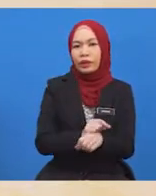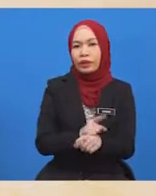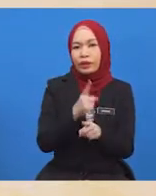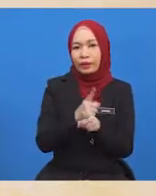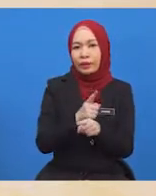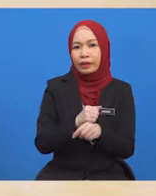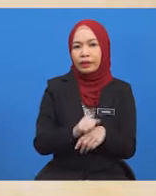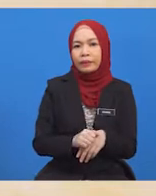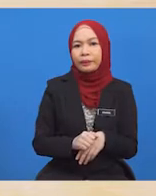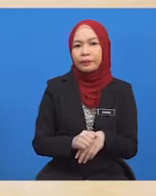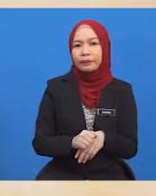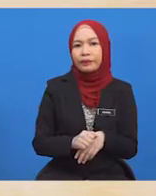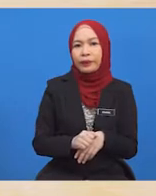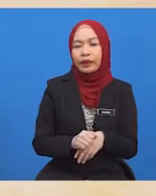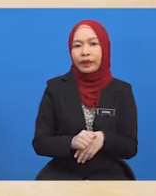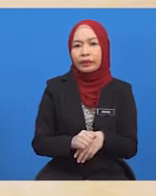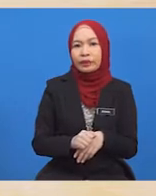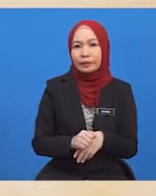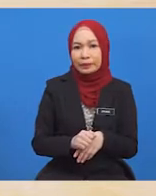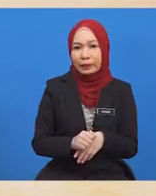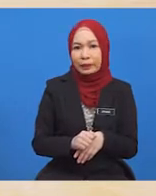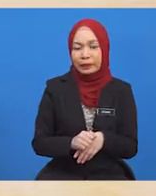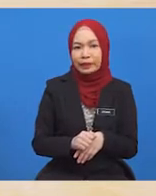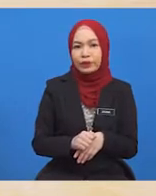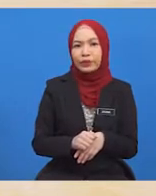Labelkan semua bucu dan panjang.